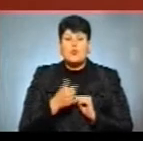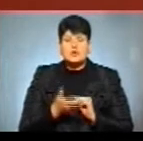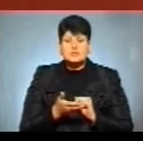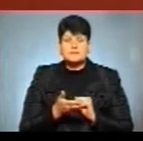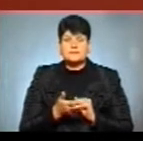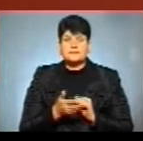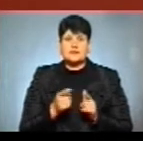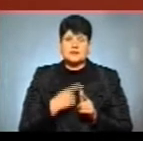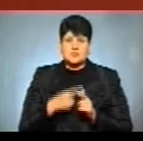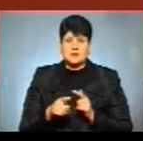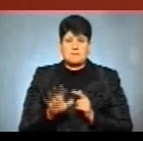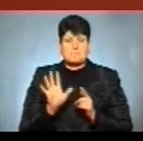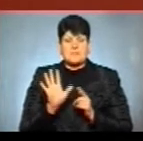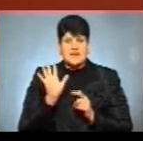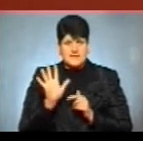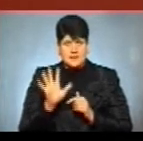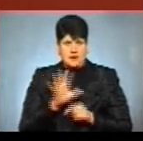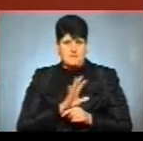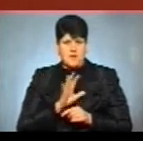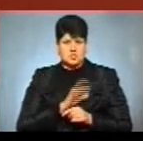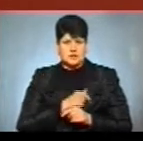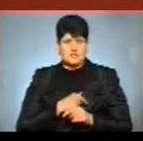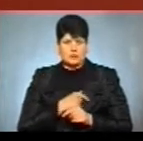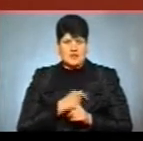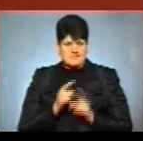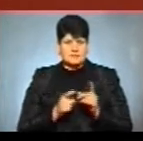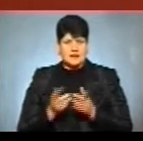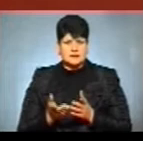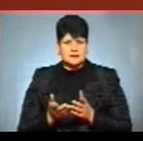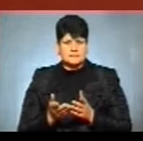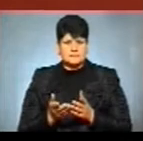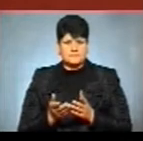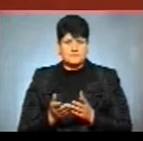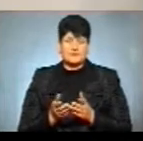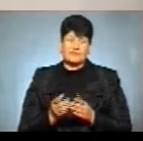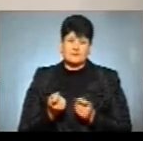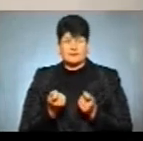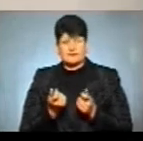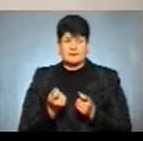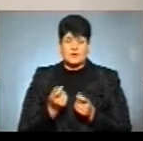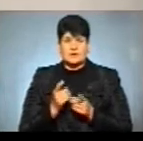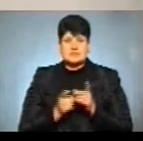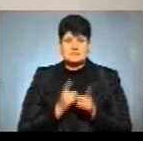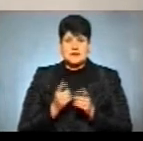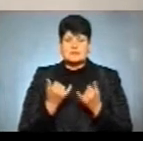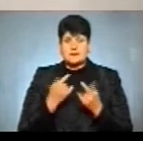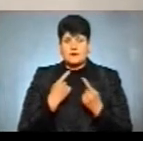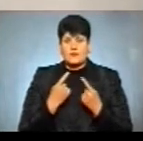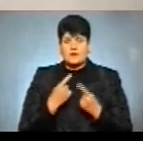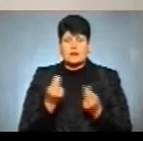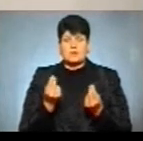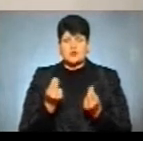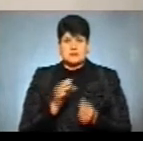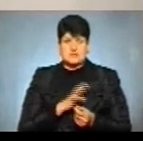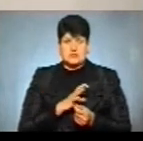Чи топ-п'ятірка найбагатших депутатів міськради змінилася? Частково змінилася. Це ми зараз говорили про